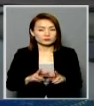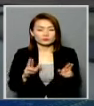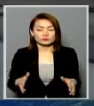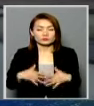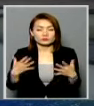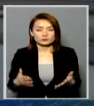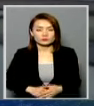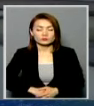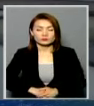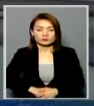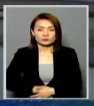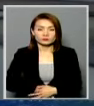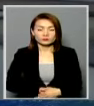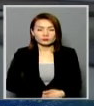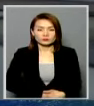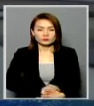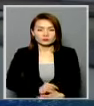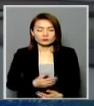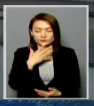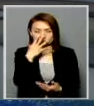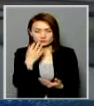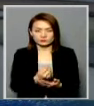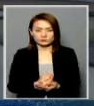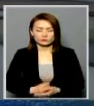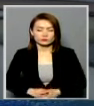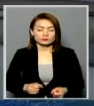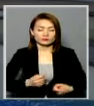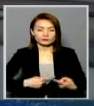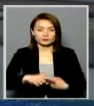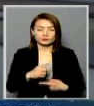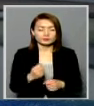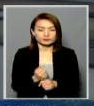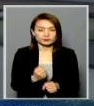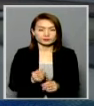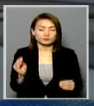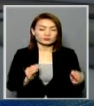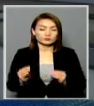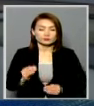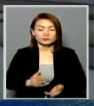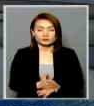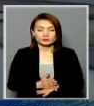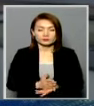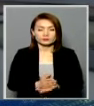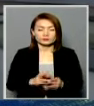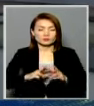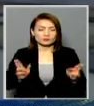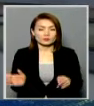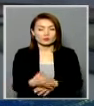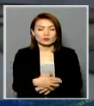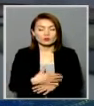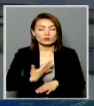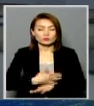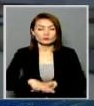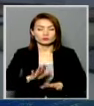көбіне сол айырмашылықты жою үшін өзіміздің бір кәсіби әртүрлі нелеріміз бар, жұмыстарымыз бар